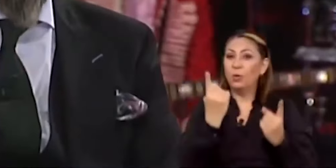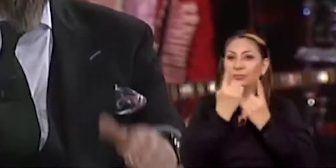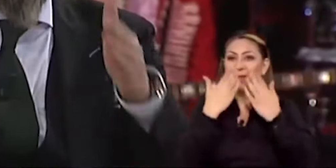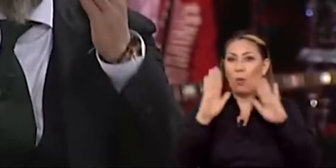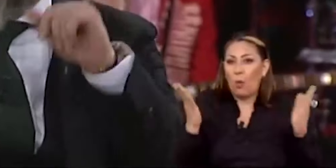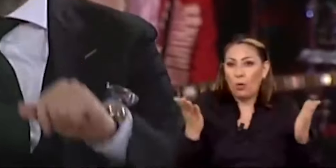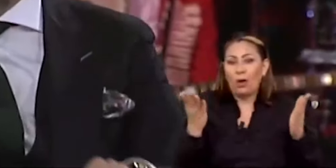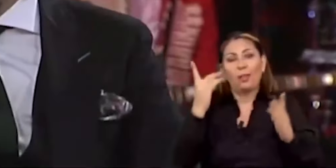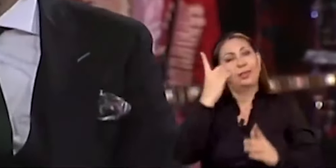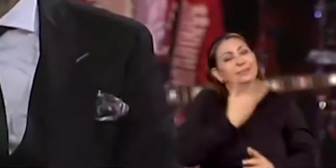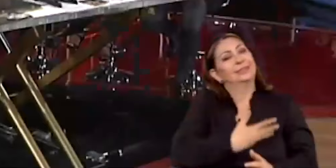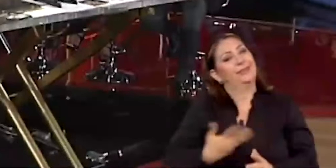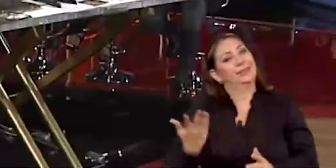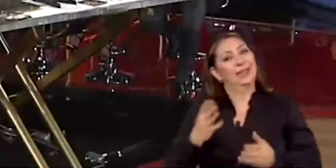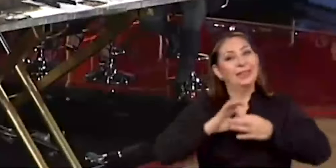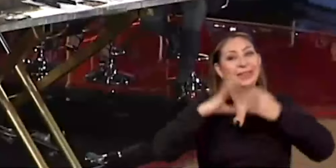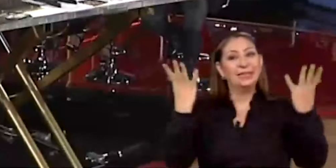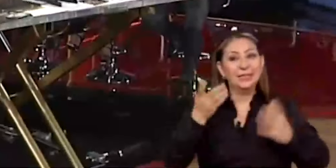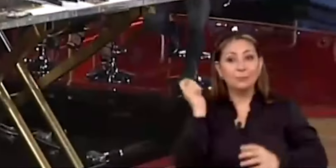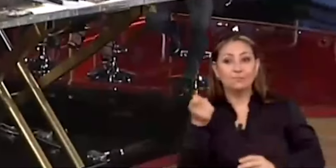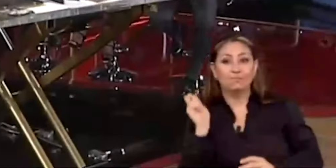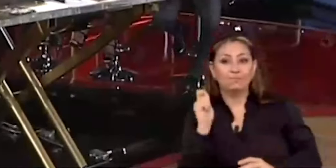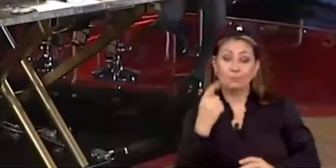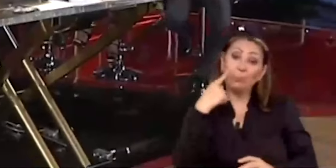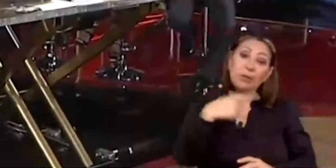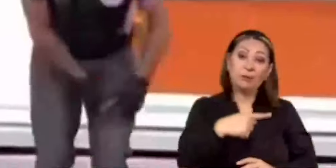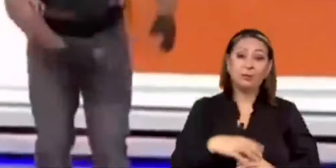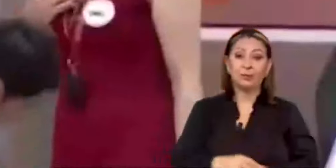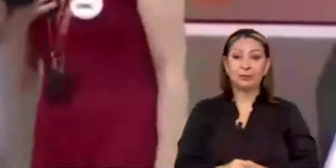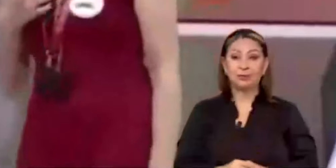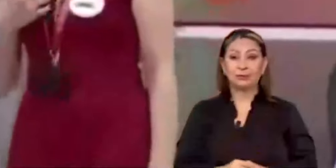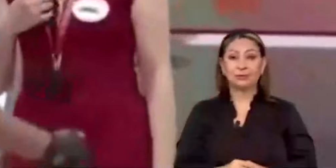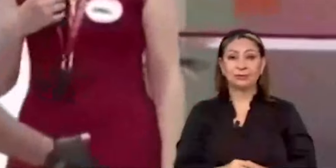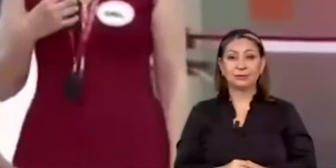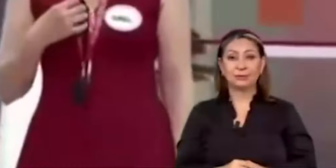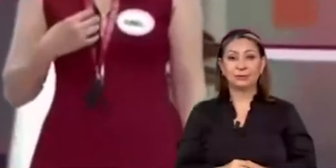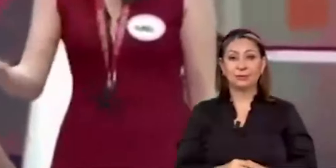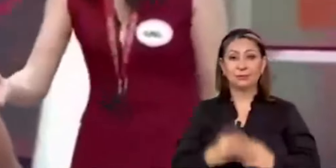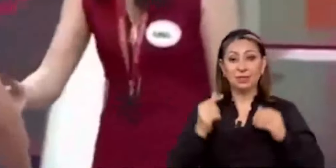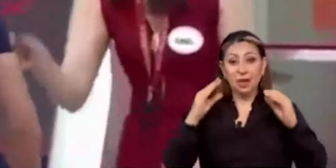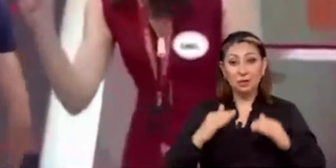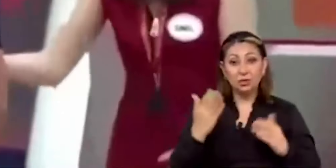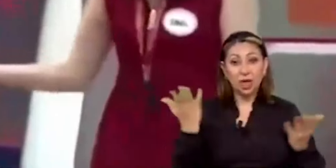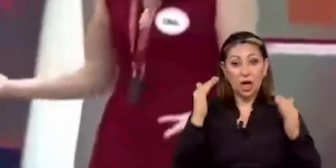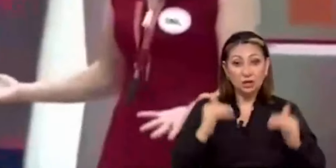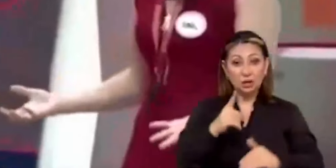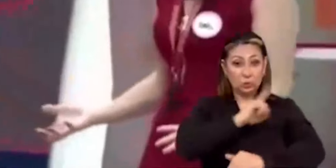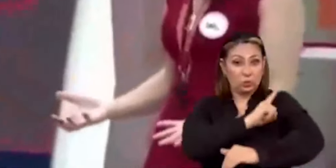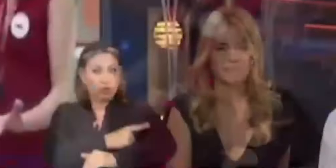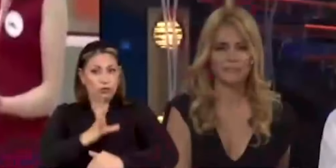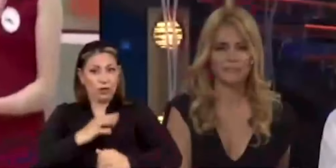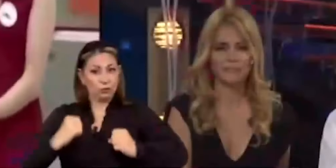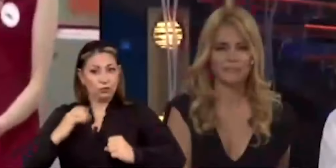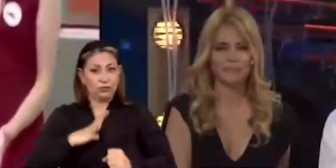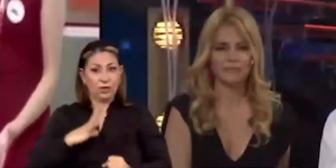bir şey yok. Allah aşkına. NASA eli maşalı şuna bir bakalım. Aşkım biraz az söylesin. Ne azı? Sende o güç var, kuvvet